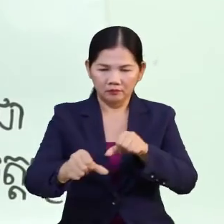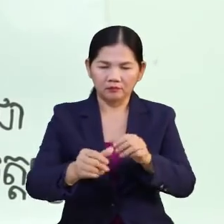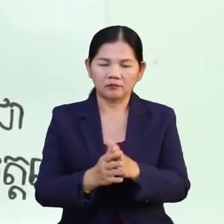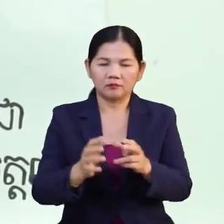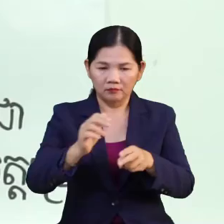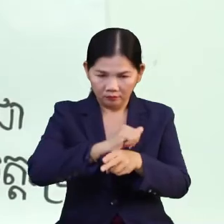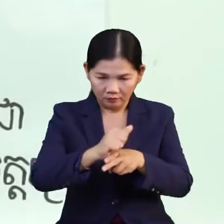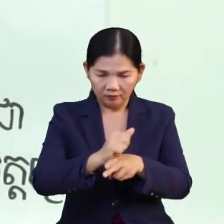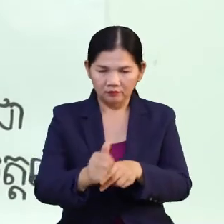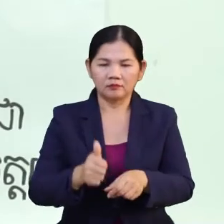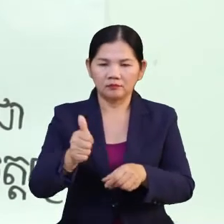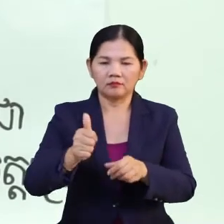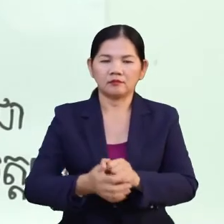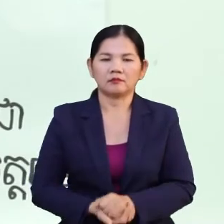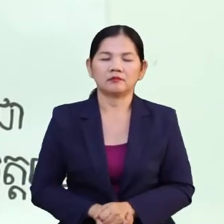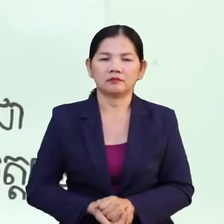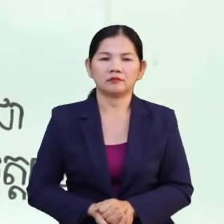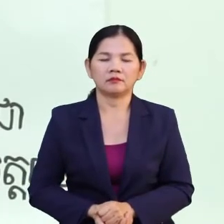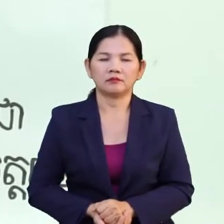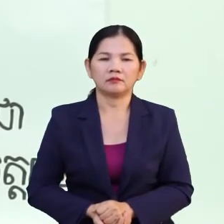ការកូនណាណា